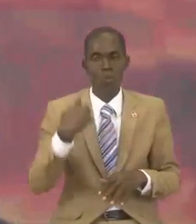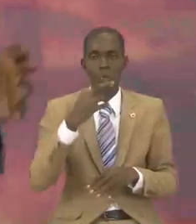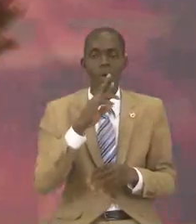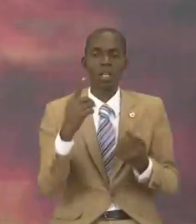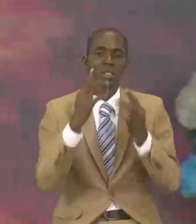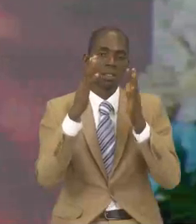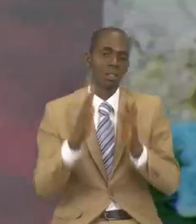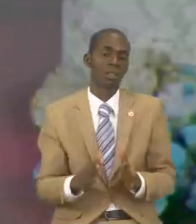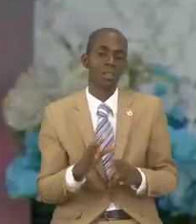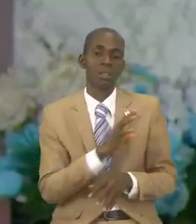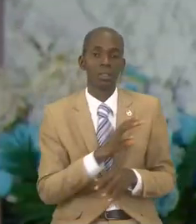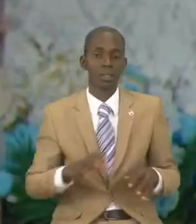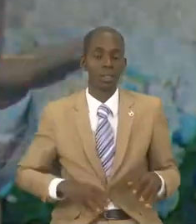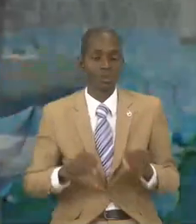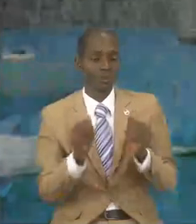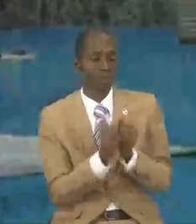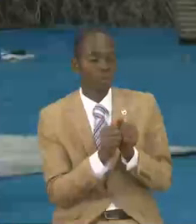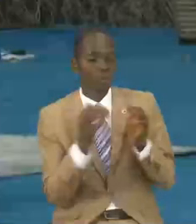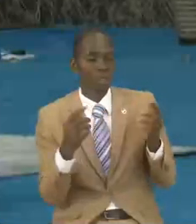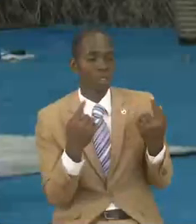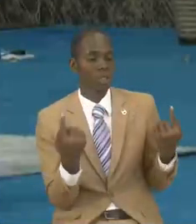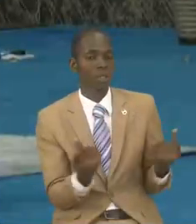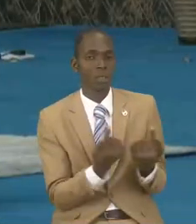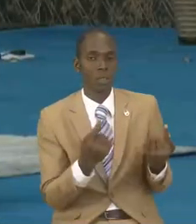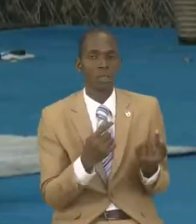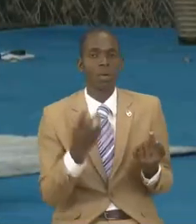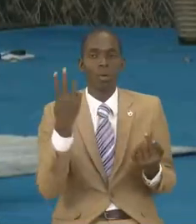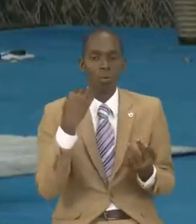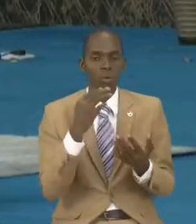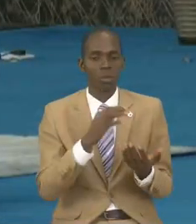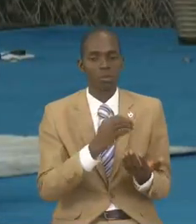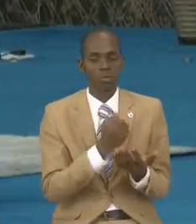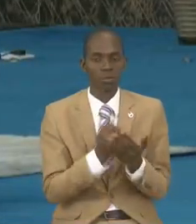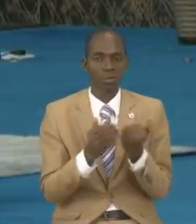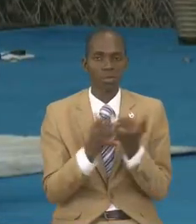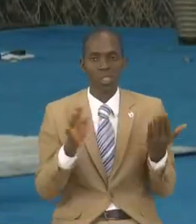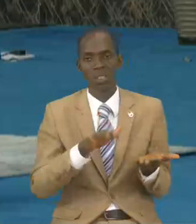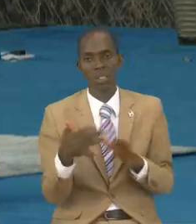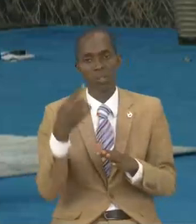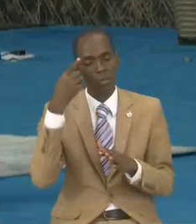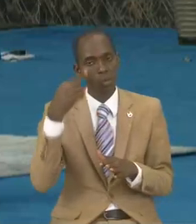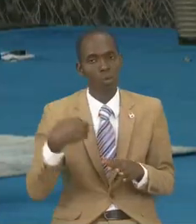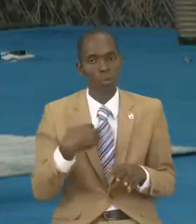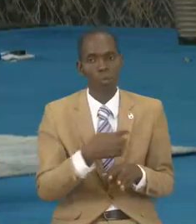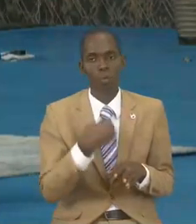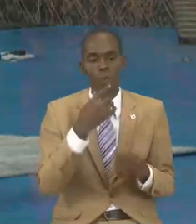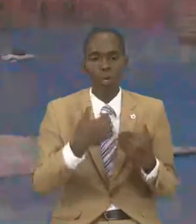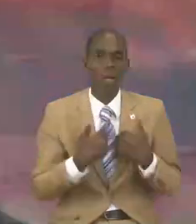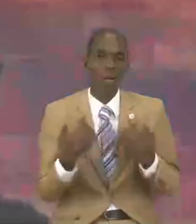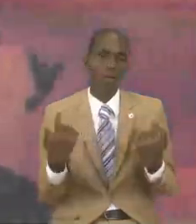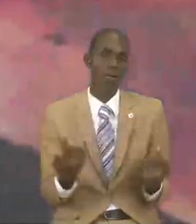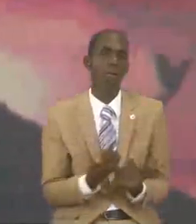Et celui qui n'avait pas de péché a été crucifié avec ceux qui vivent dans le péché.